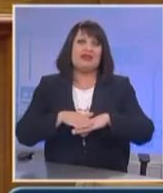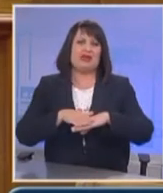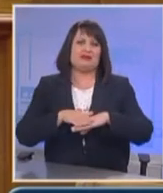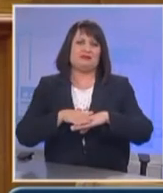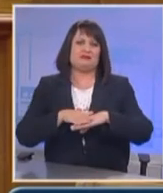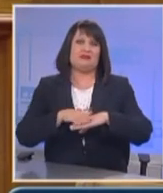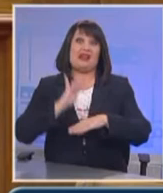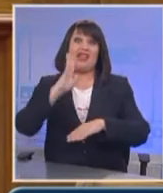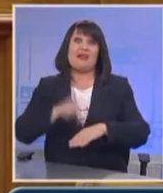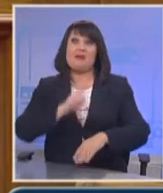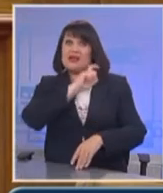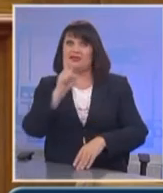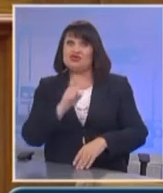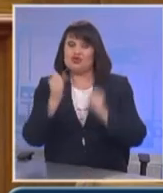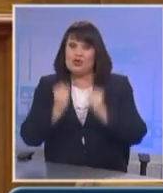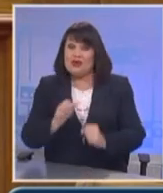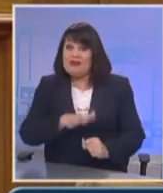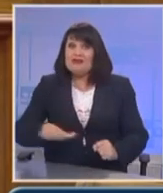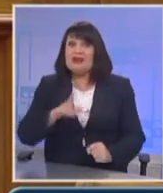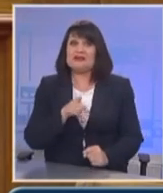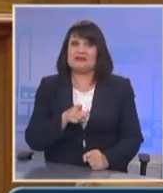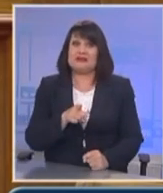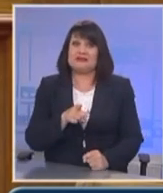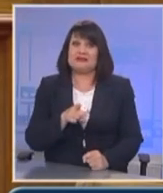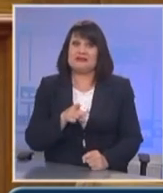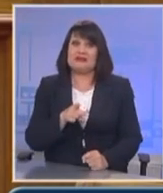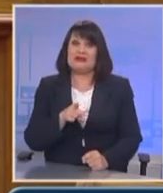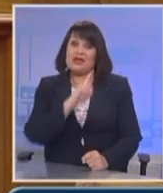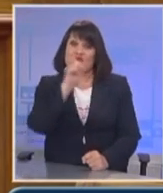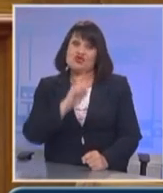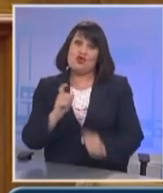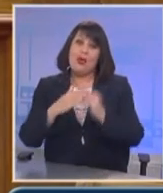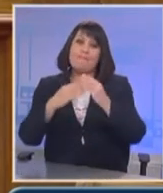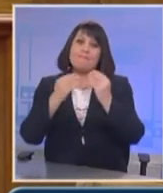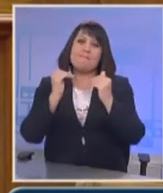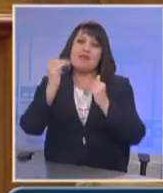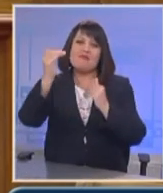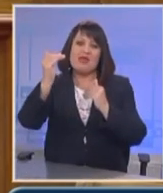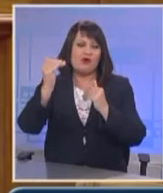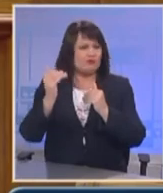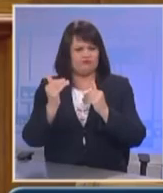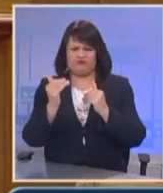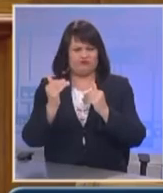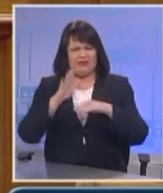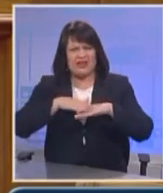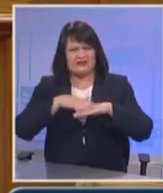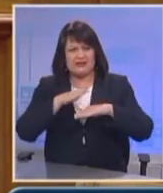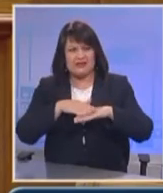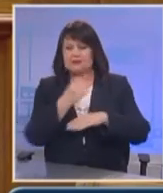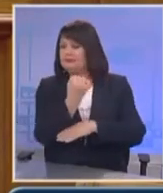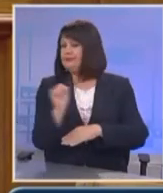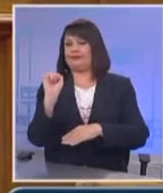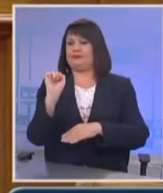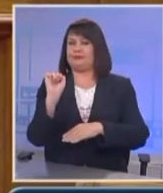της καθημερινότητάς του και την υποχώρηση του βιωτικού του επίπεδου, τότε σου γυρίζει την πλάτη. Και